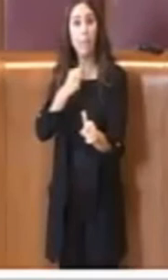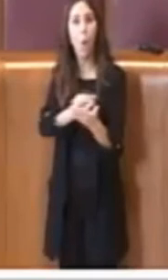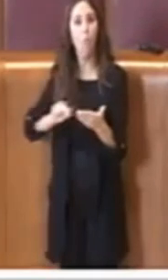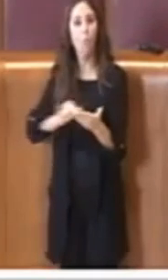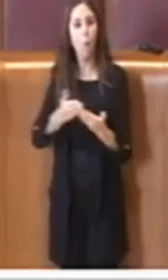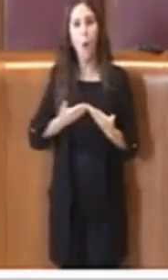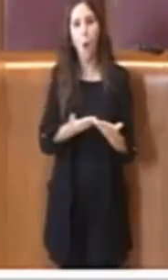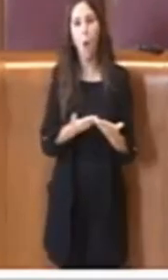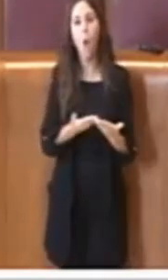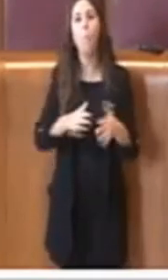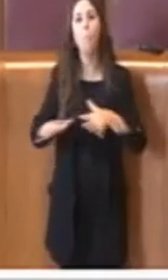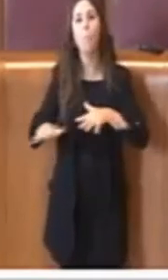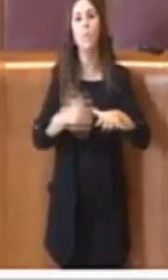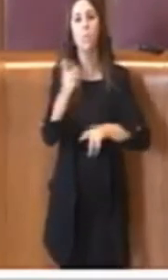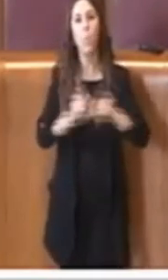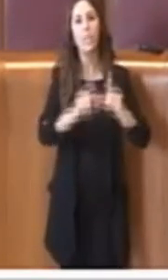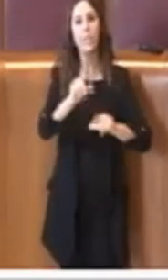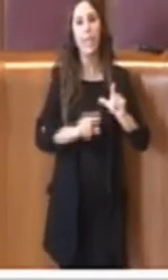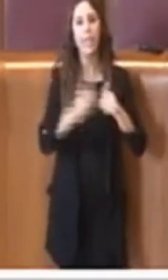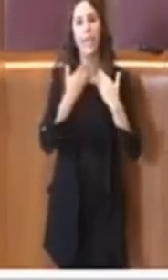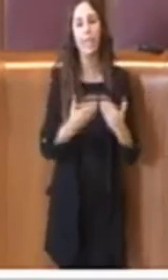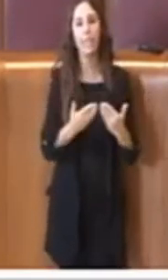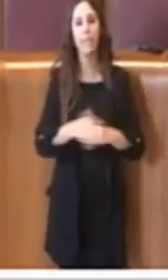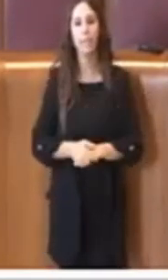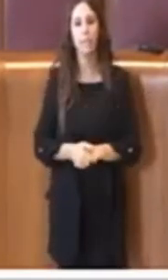movimento 5 stelle grazie